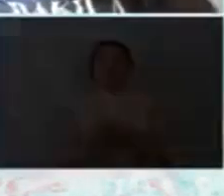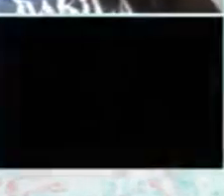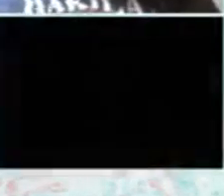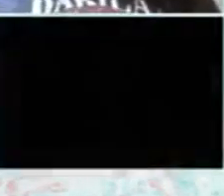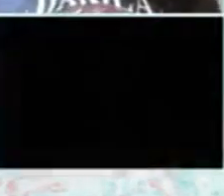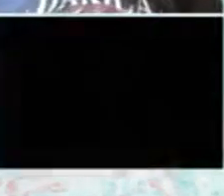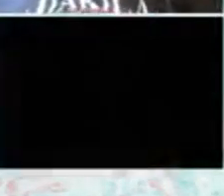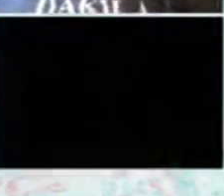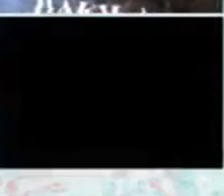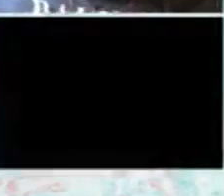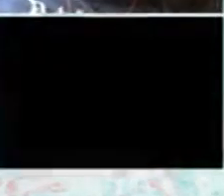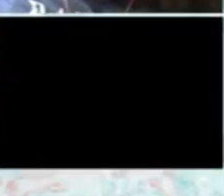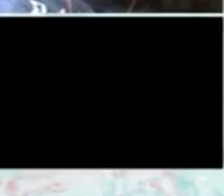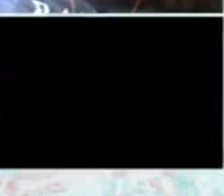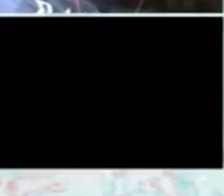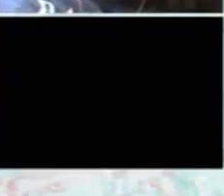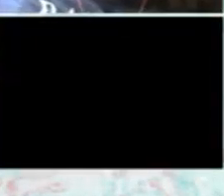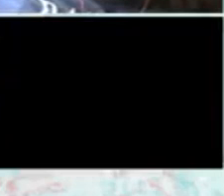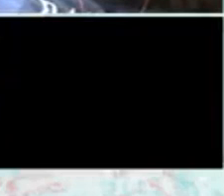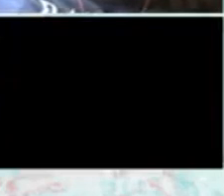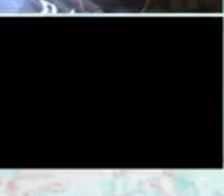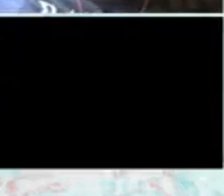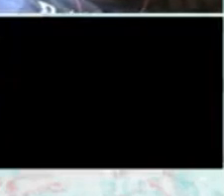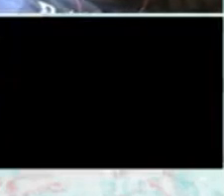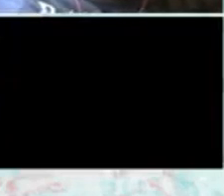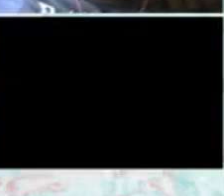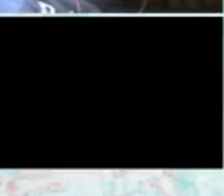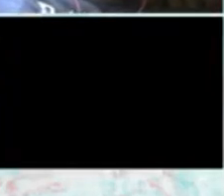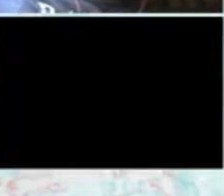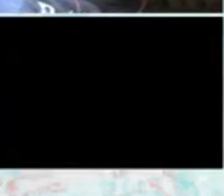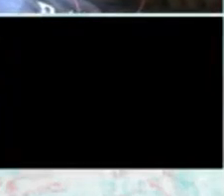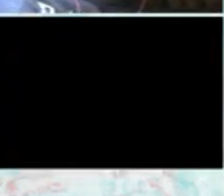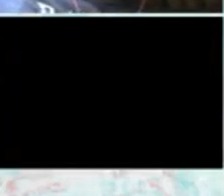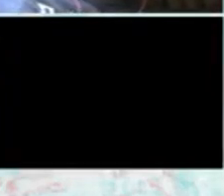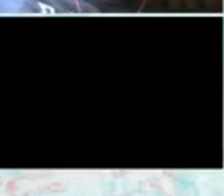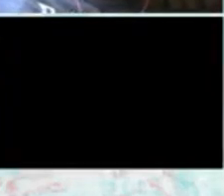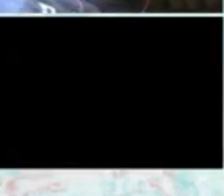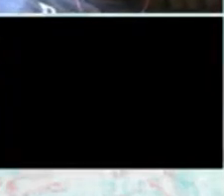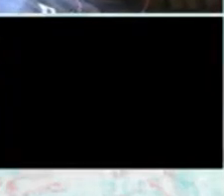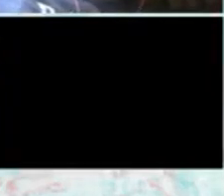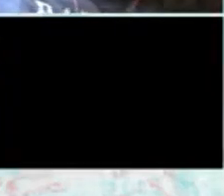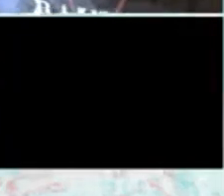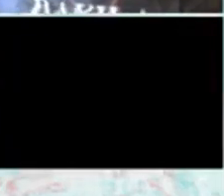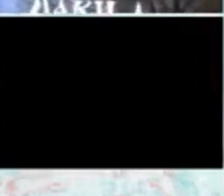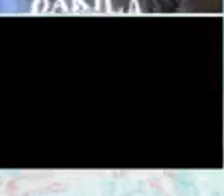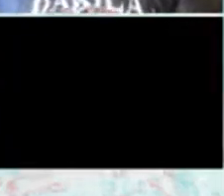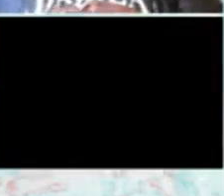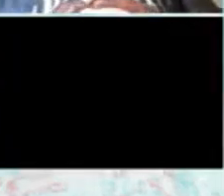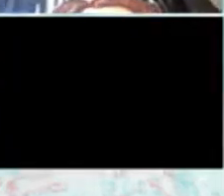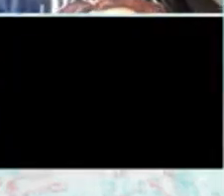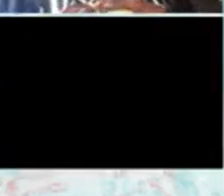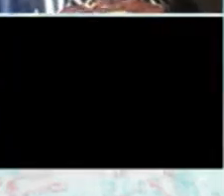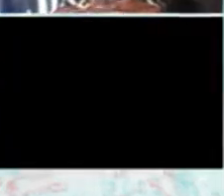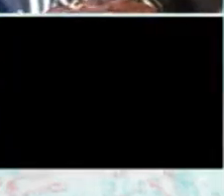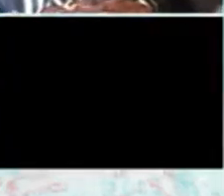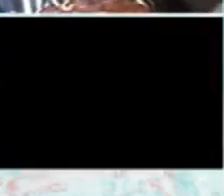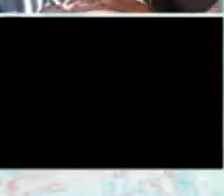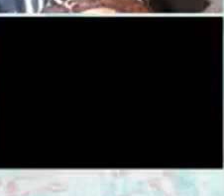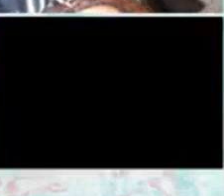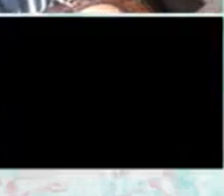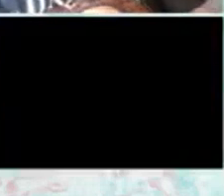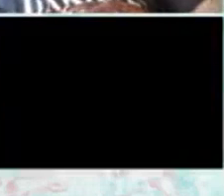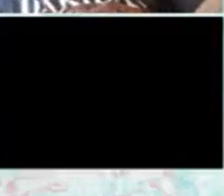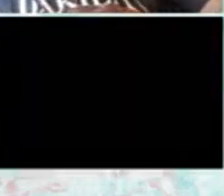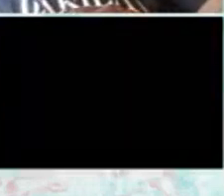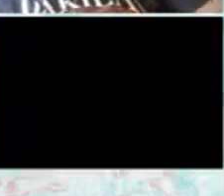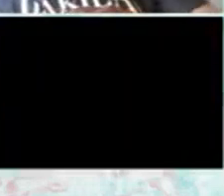Espanyol. At umuwi si General Emilio Aguinaldo mula sa kanyang self-exile after the Pact of Biak na Bato sa Hong